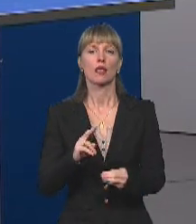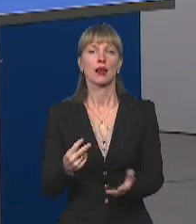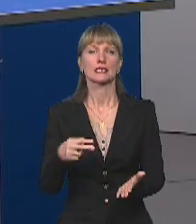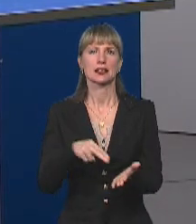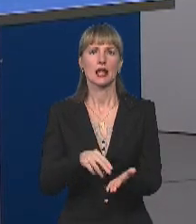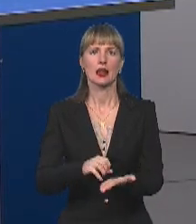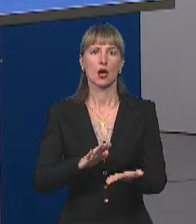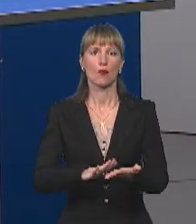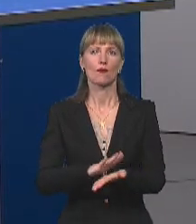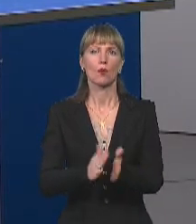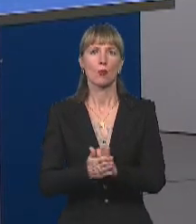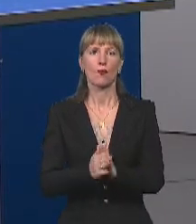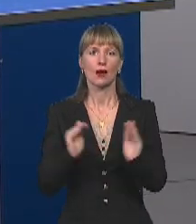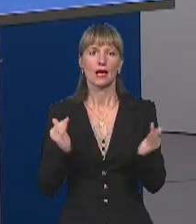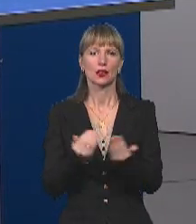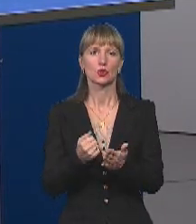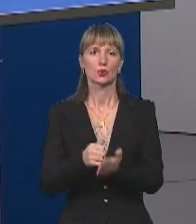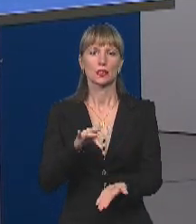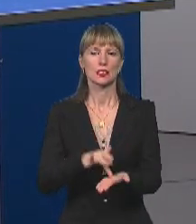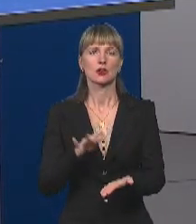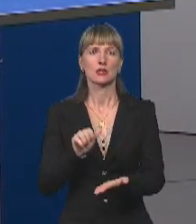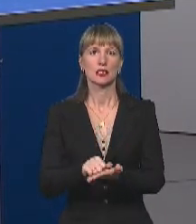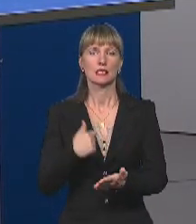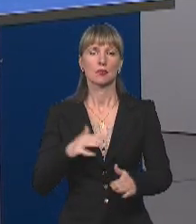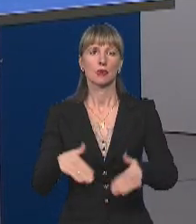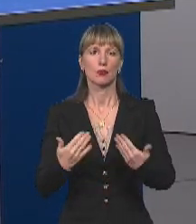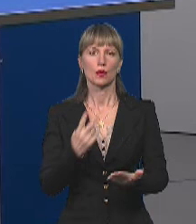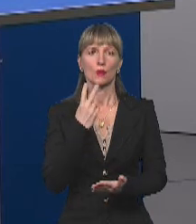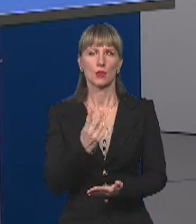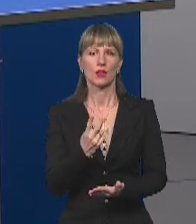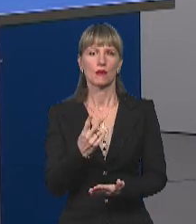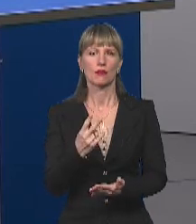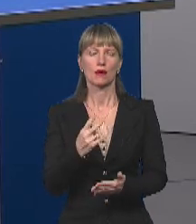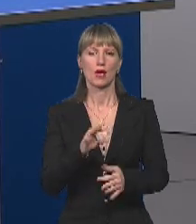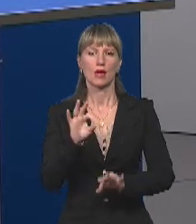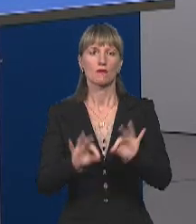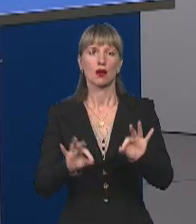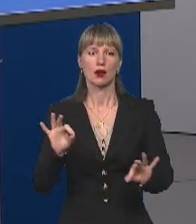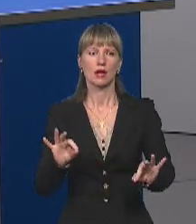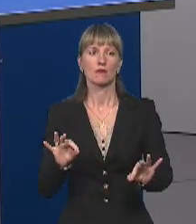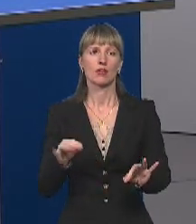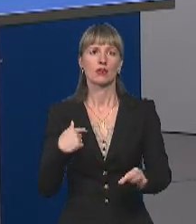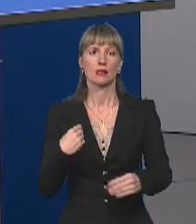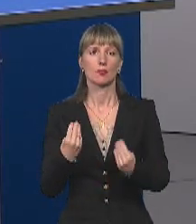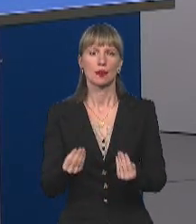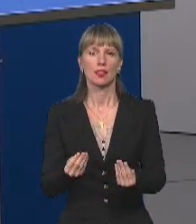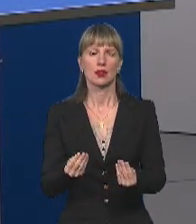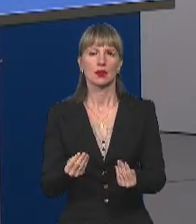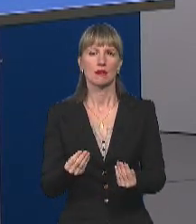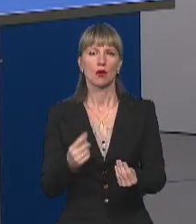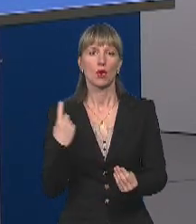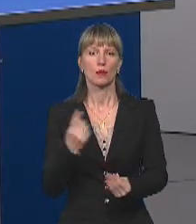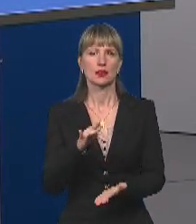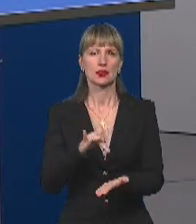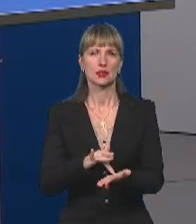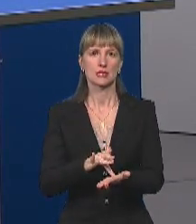на облік в умовах карантину до центрів зайнятості, я пропоную, давайте подивимося інфографіку. Інфографіку нам надав якраз і